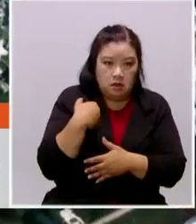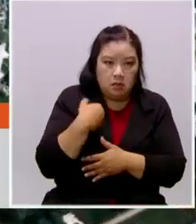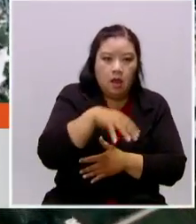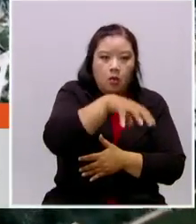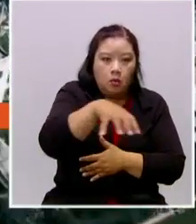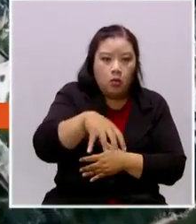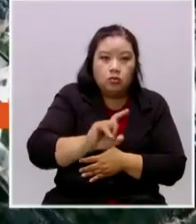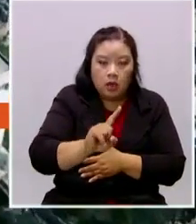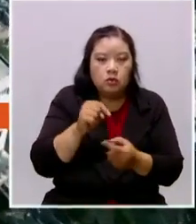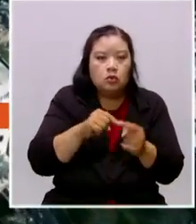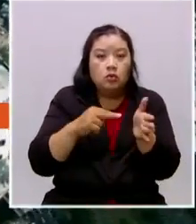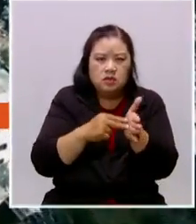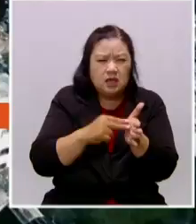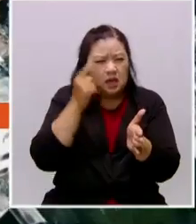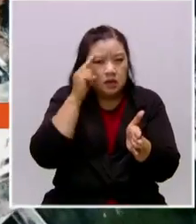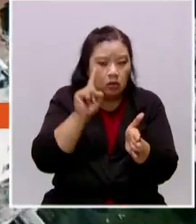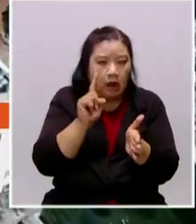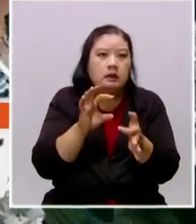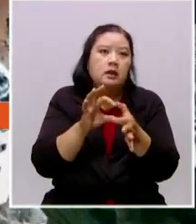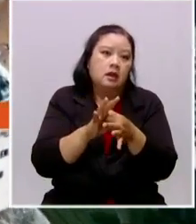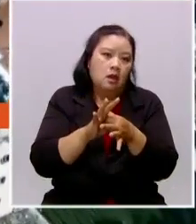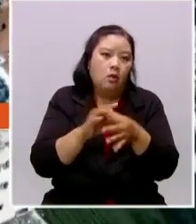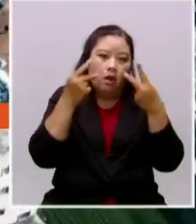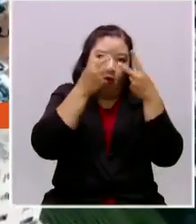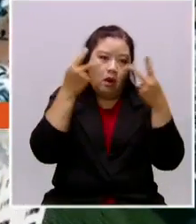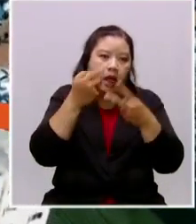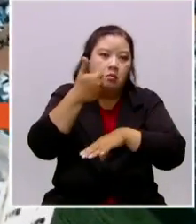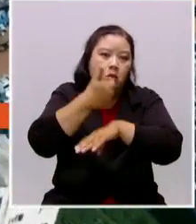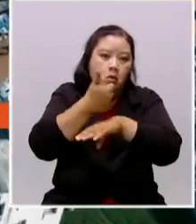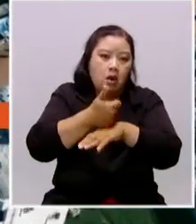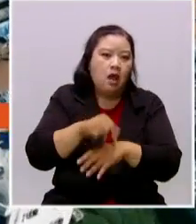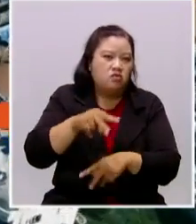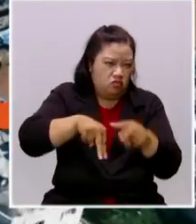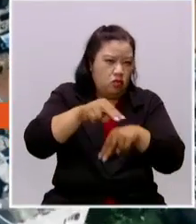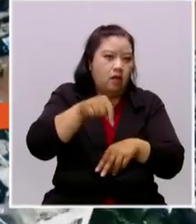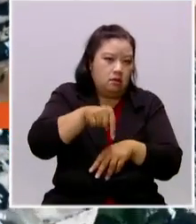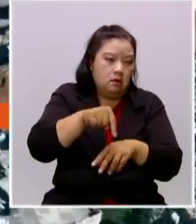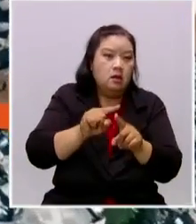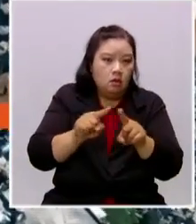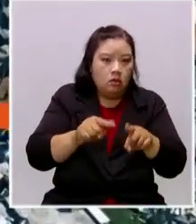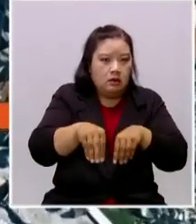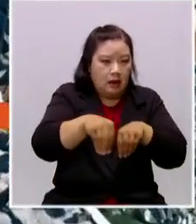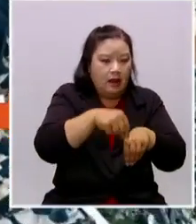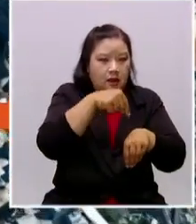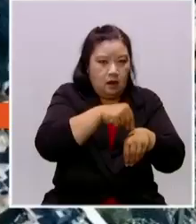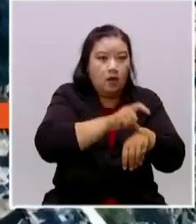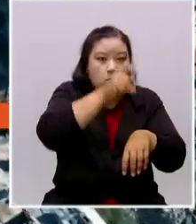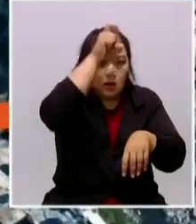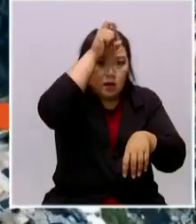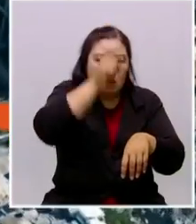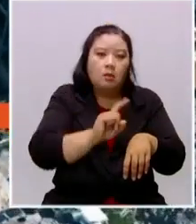ภาคตะวันตกเฉียงเหนือของซีเรียที่อยู่ในการควบคุมของกลุ่มกบฏโดยผ่านจุดข้ามแดงจากตุรกีได้เพิ่มขึ้นจาก